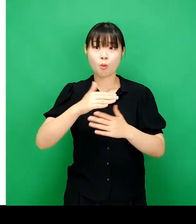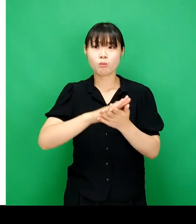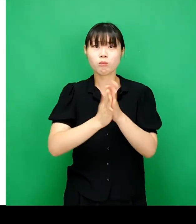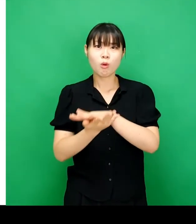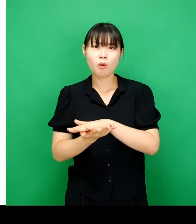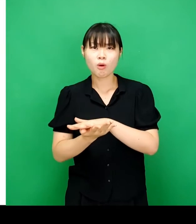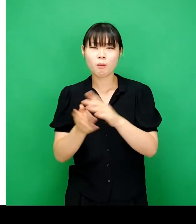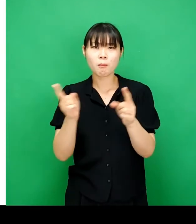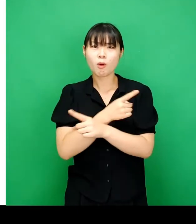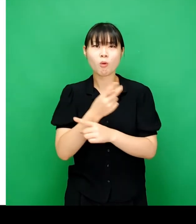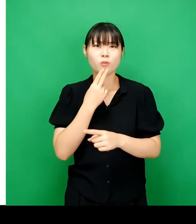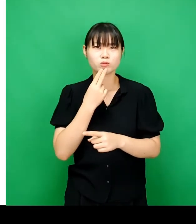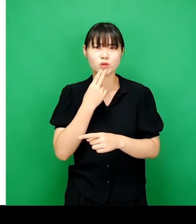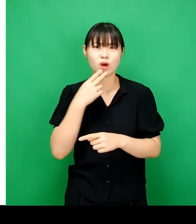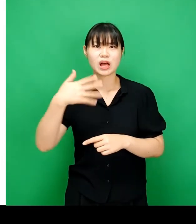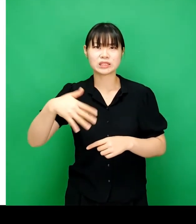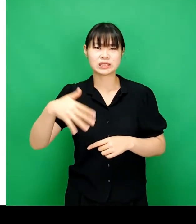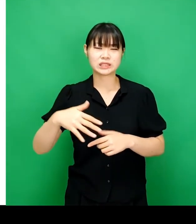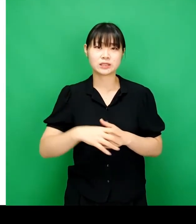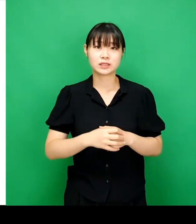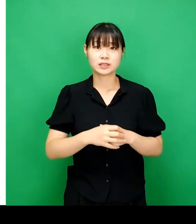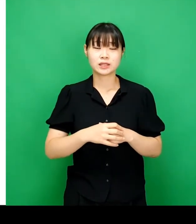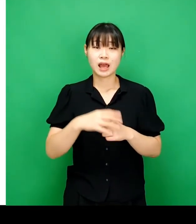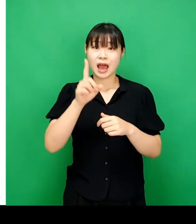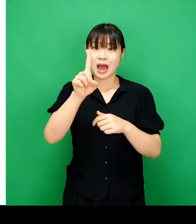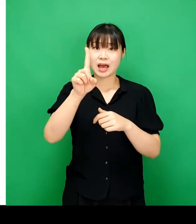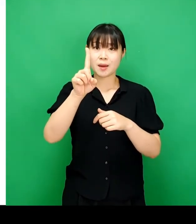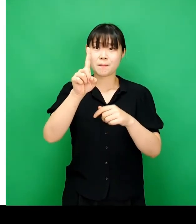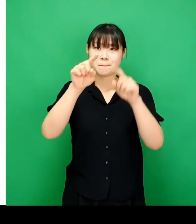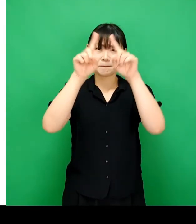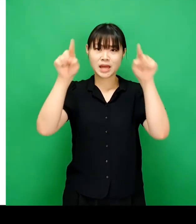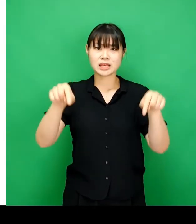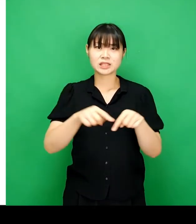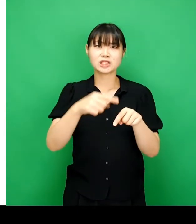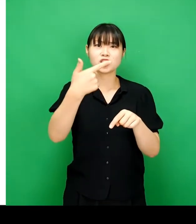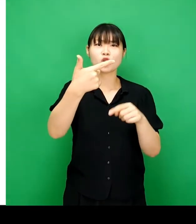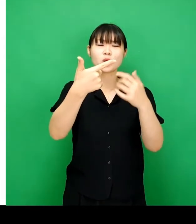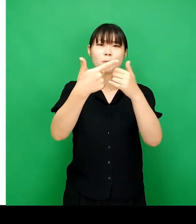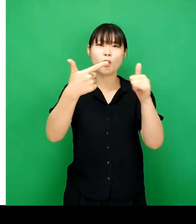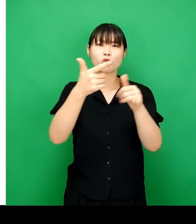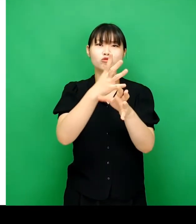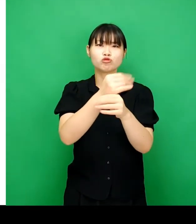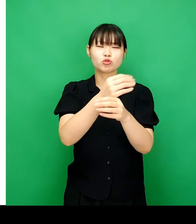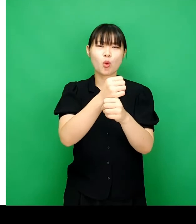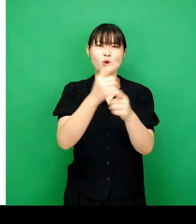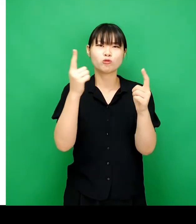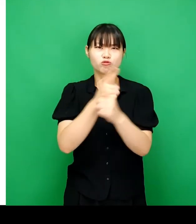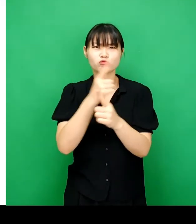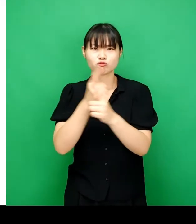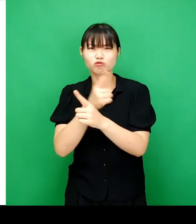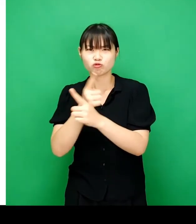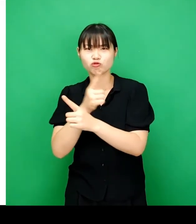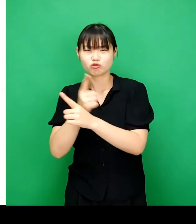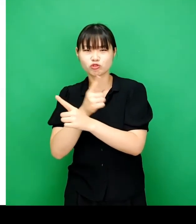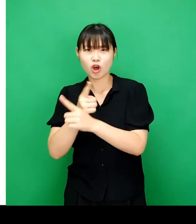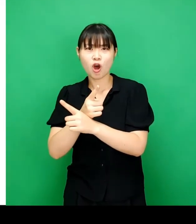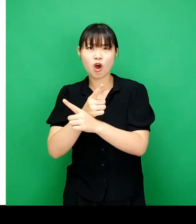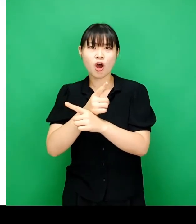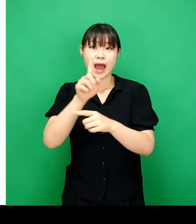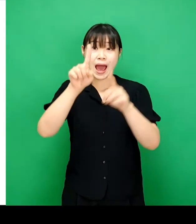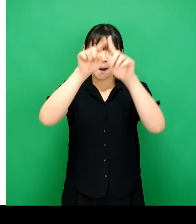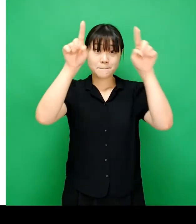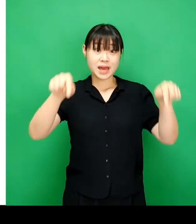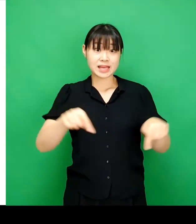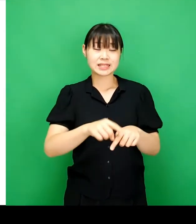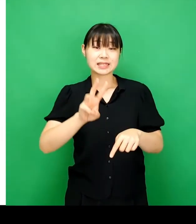내용이 변한 것은 아직 없습니다. 한 페이지에 6명씩 보여주는 주소를 수정해 한